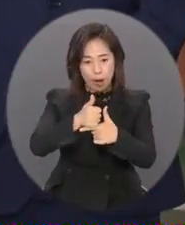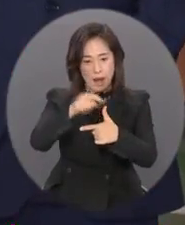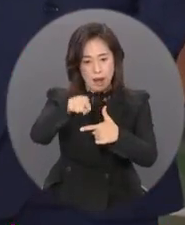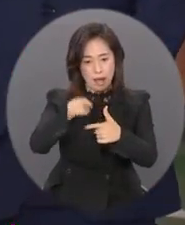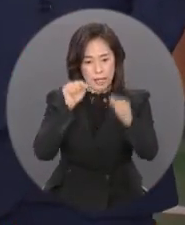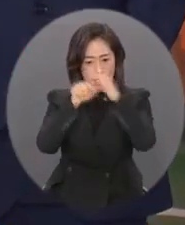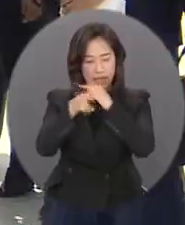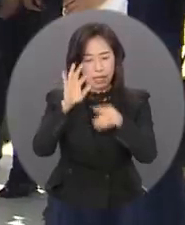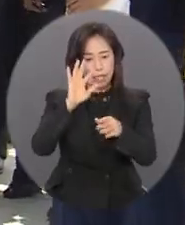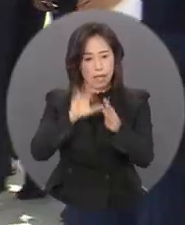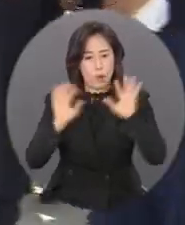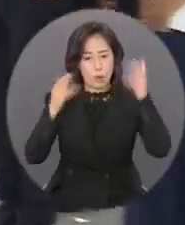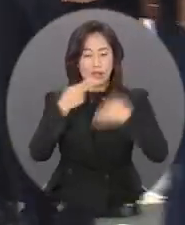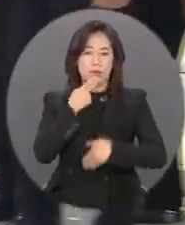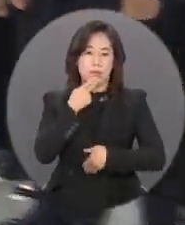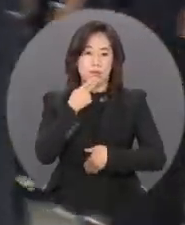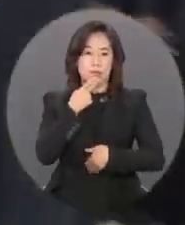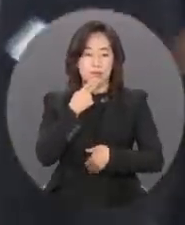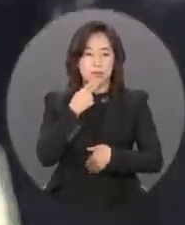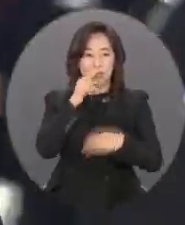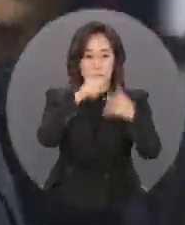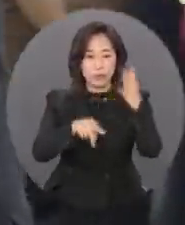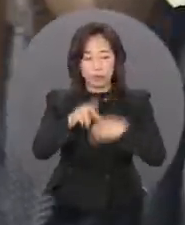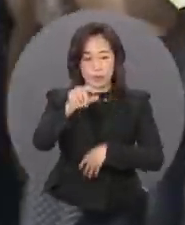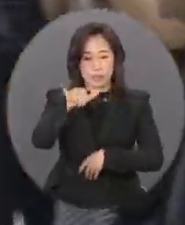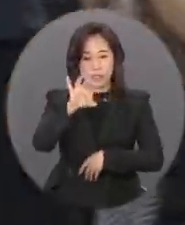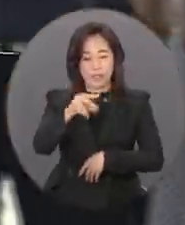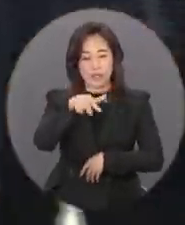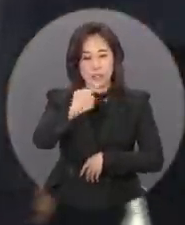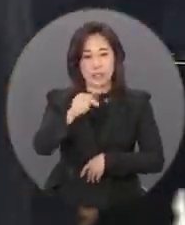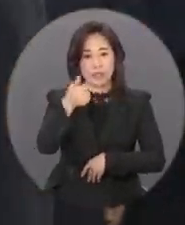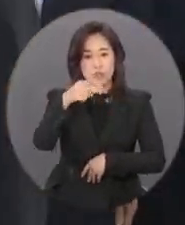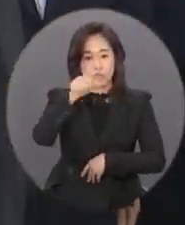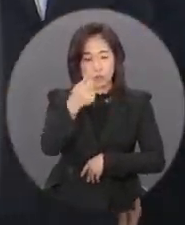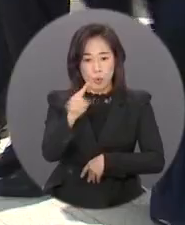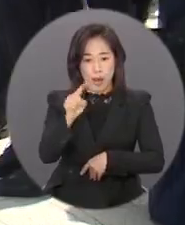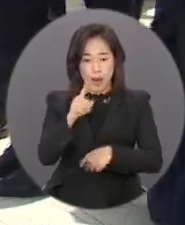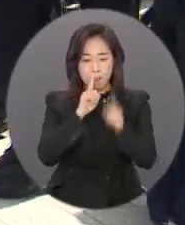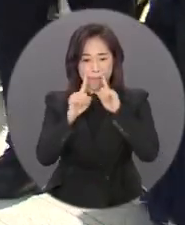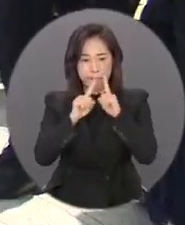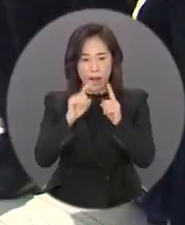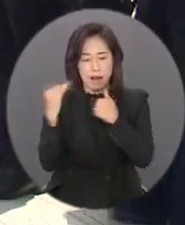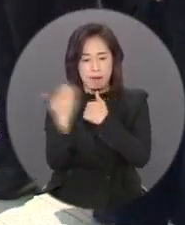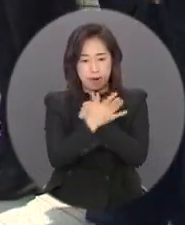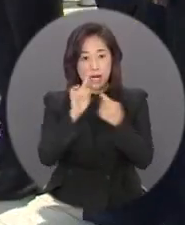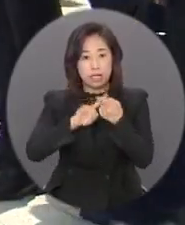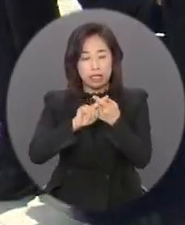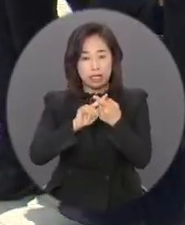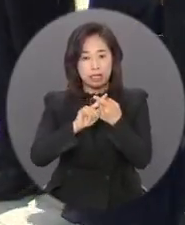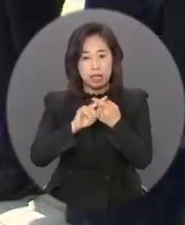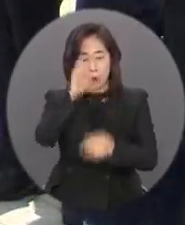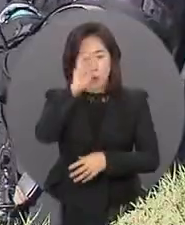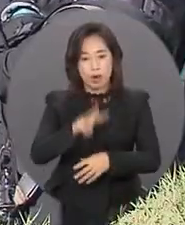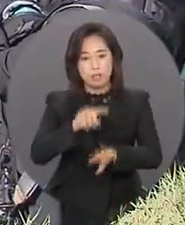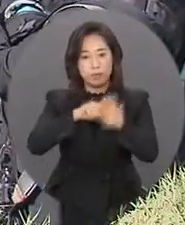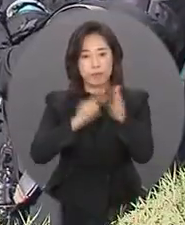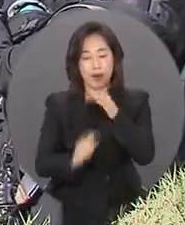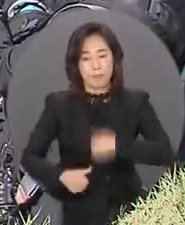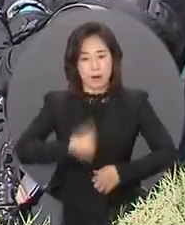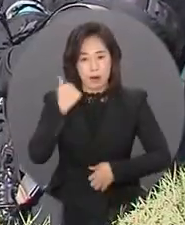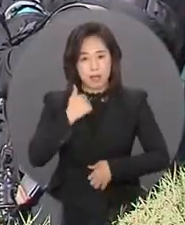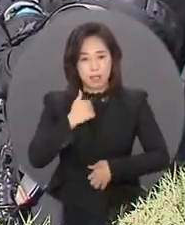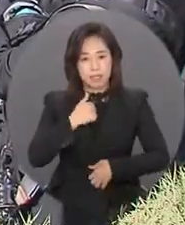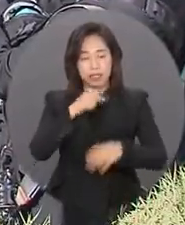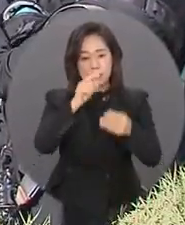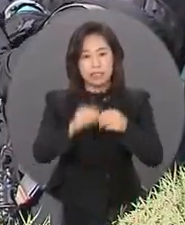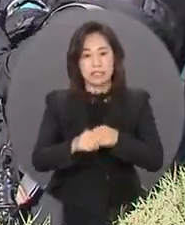쓰고 있습니다. 윤석열 후보는 전두환 옹호 발언과 광주 비하 발언으로 광주 민심을 들끓게 만들었고